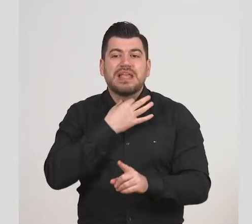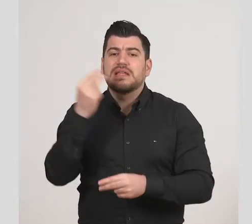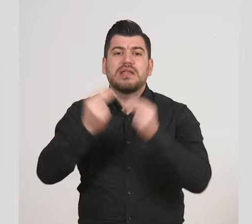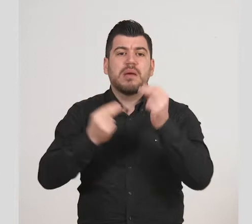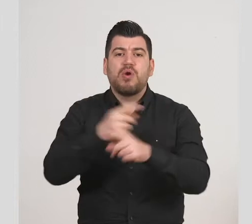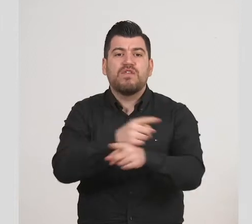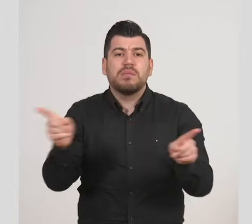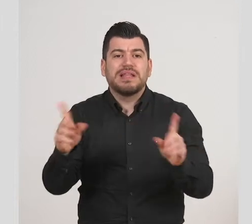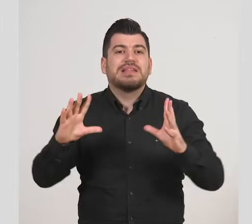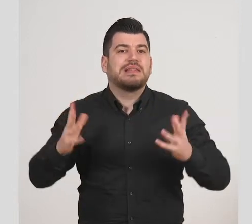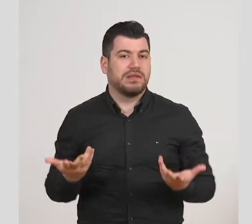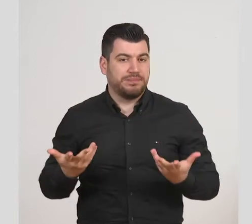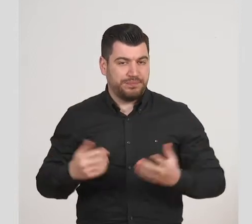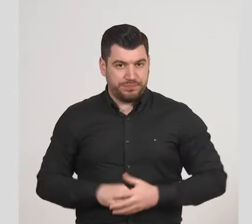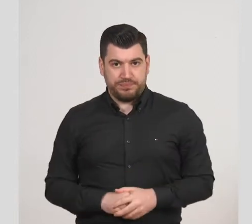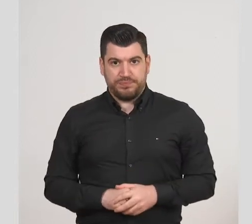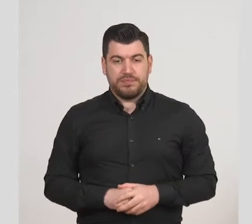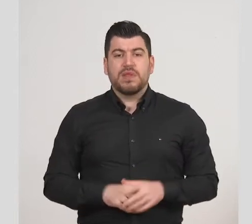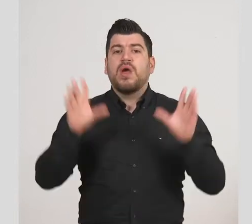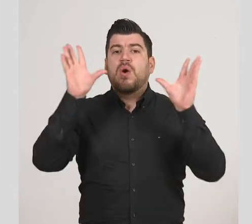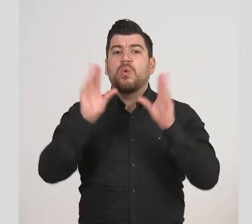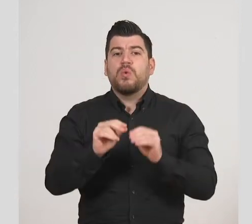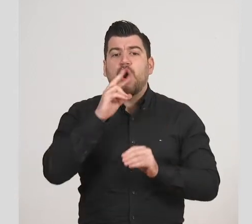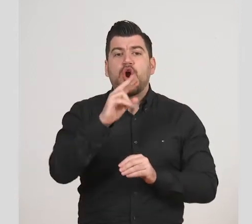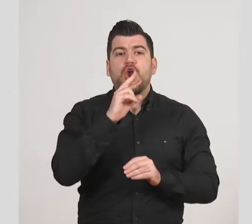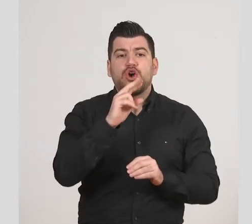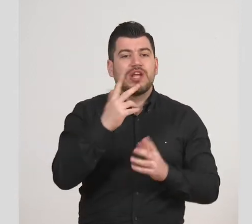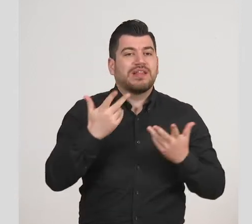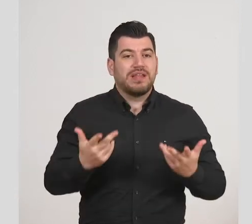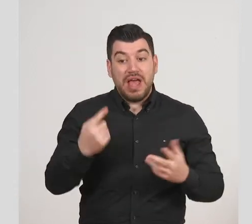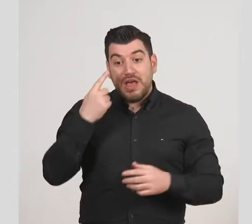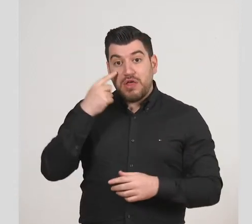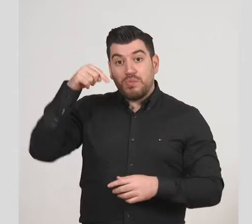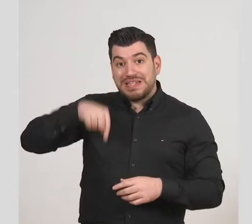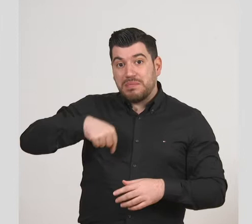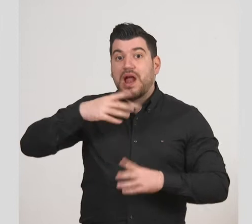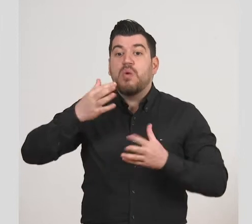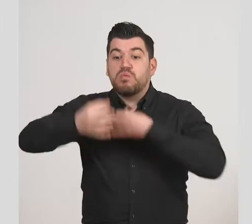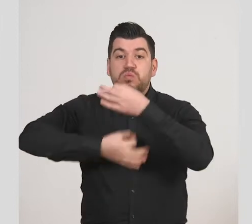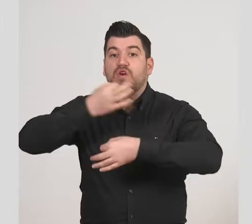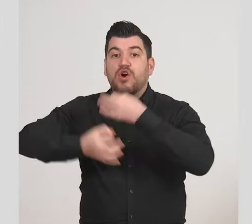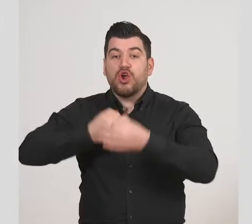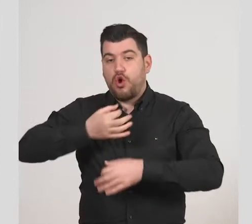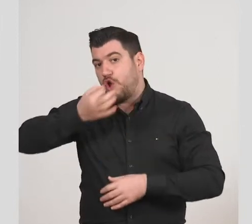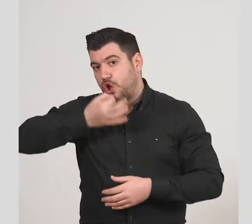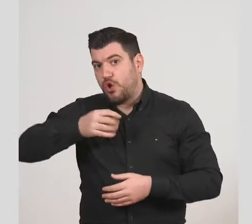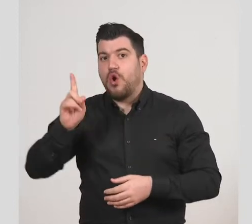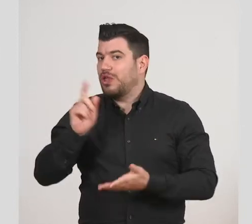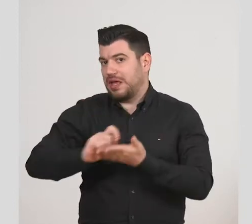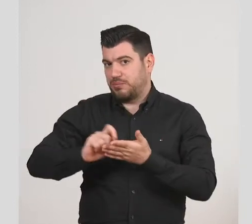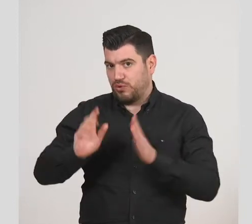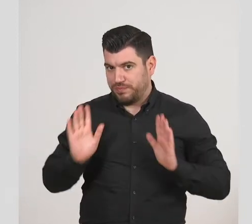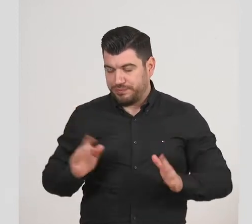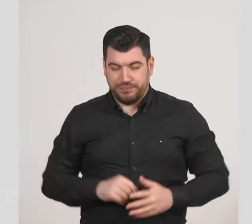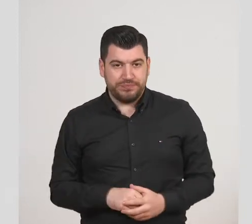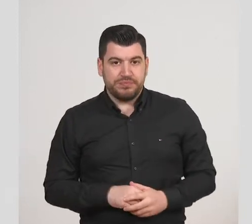προβλήματά τους. Τώρα, ως προς τη γλώσσα, θα ασχοληθούμε με τον προφορικό λόγο αυτή τη φορά. Για ελάτε να δούμε. Στα